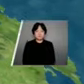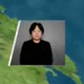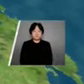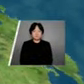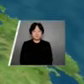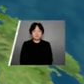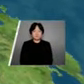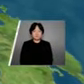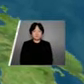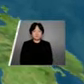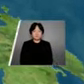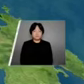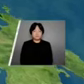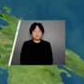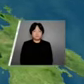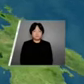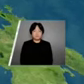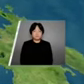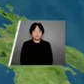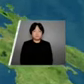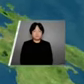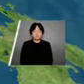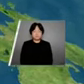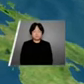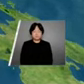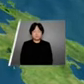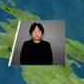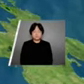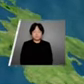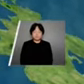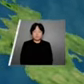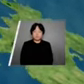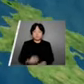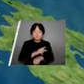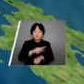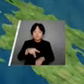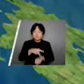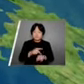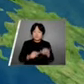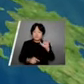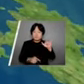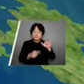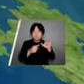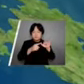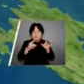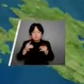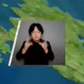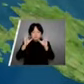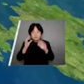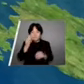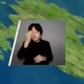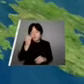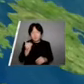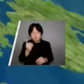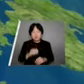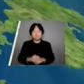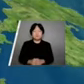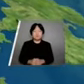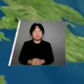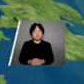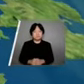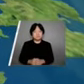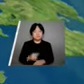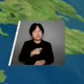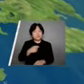Shoal. Sa pagkakataong ito, eroplano naman ng Pilipinas ang nalagay umano sa alanganin dahil sa flares na ibinagsak ng eroplano ng